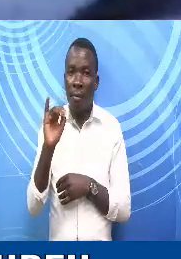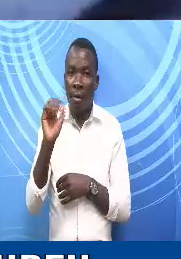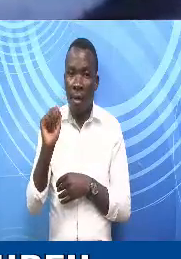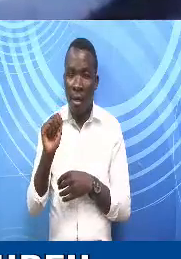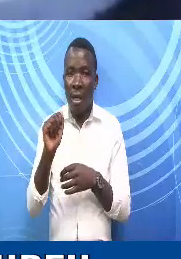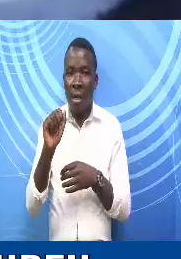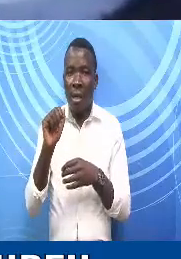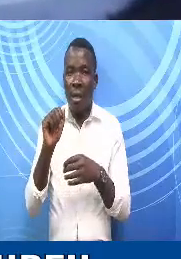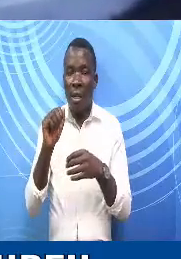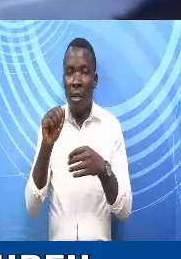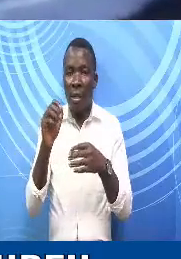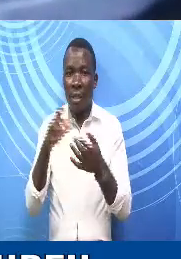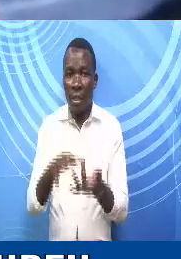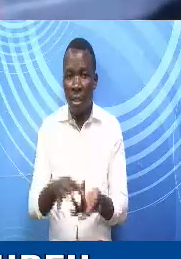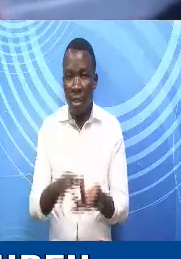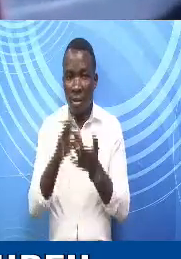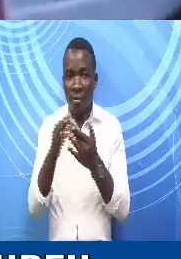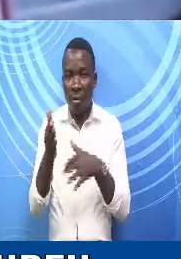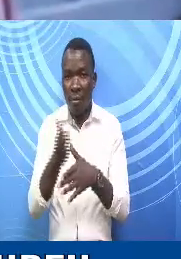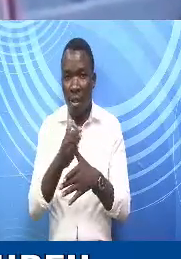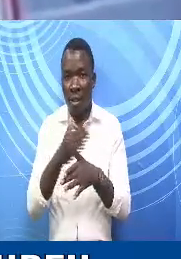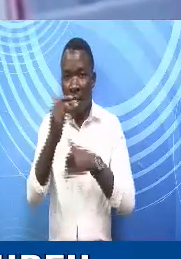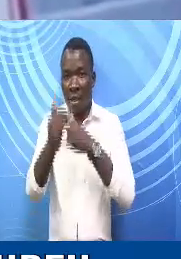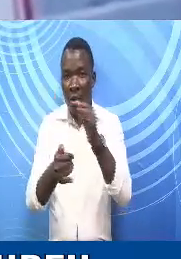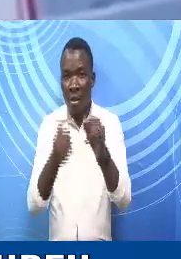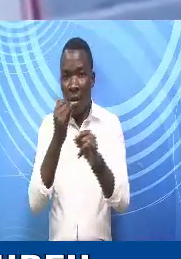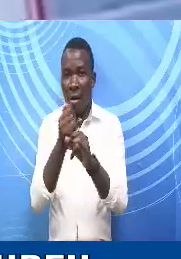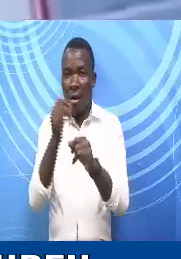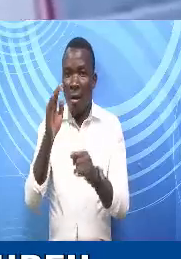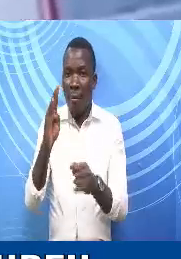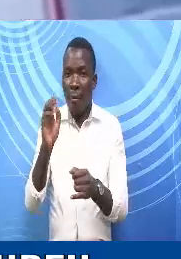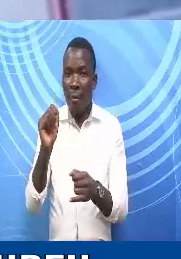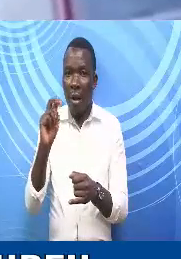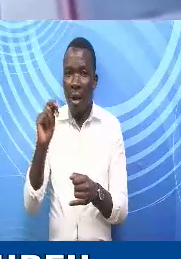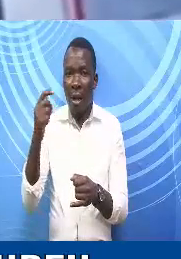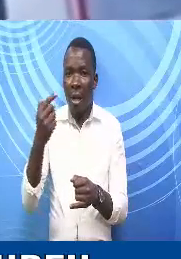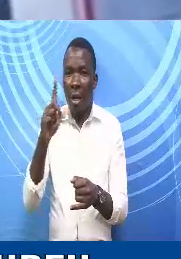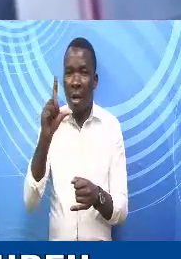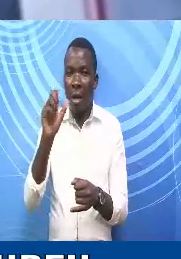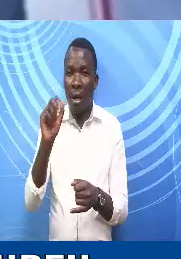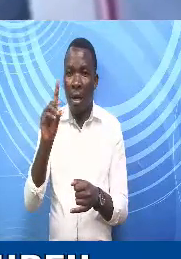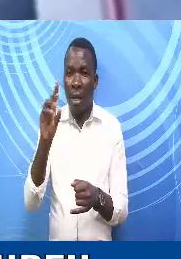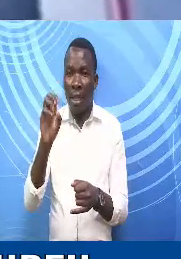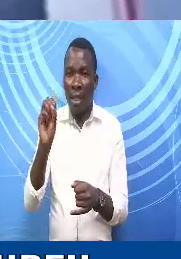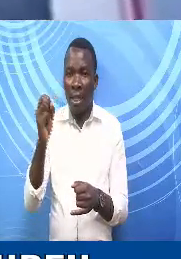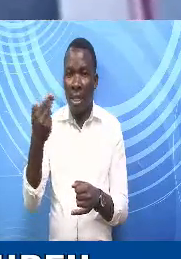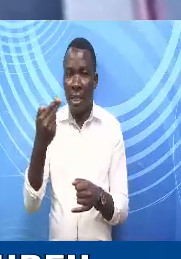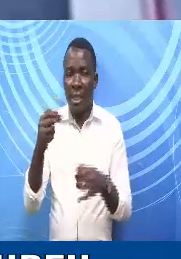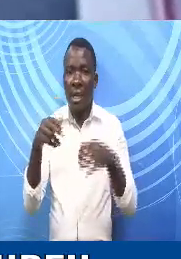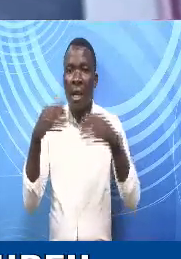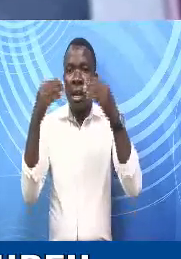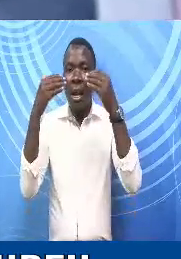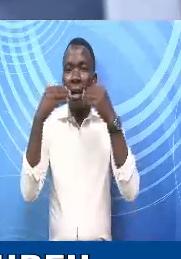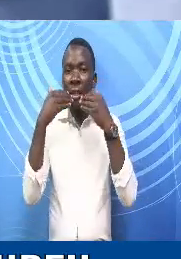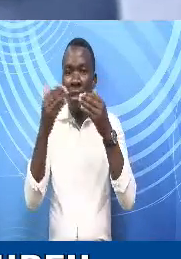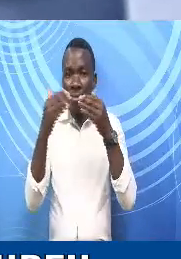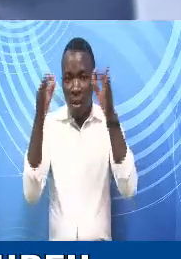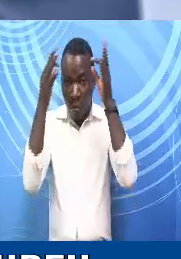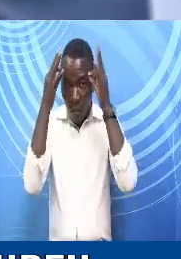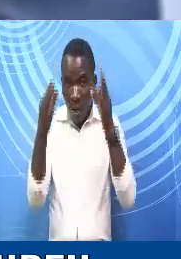Minisitiri w'Ububanyi n'Amahanga wa Bangladesh, Ak Abdul Momen, yashimye uyu mwanzuro